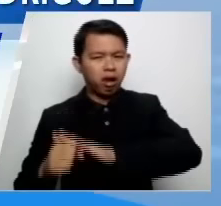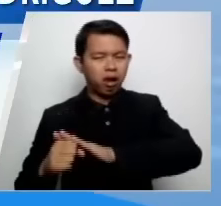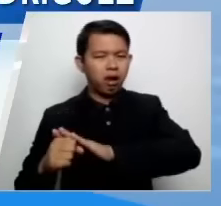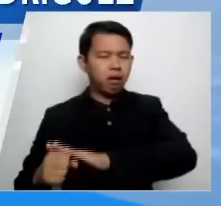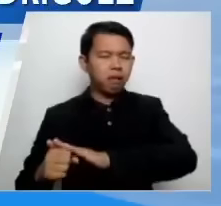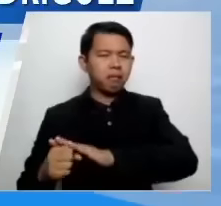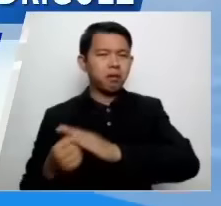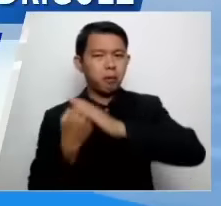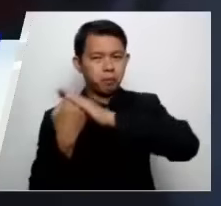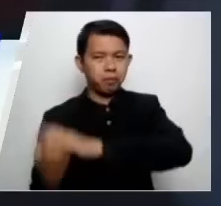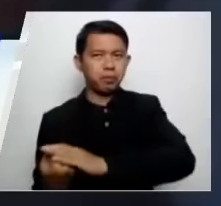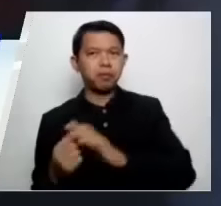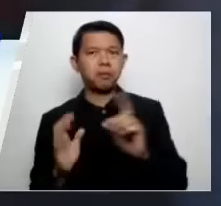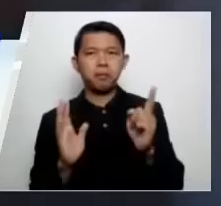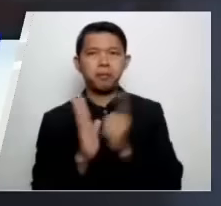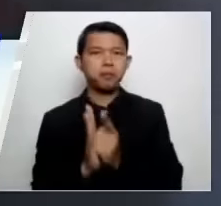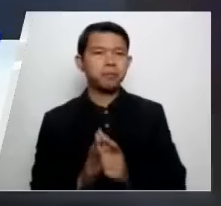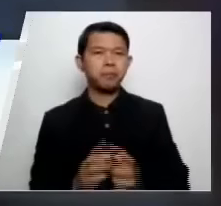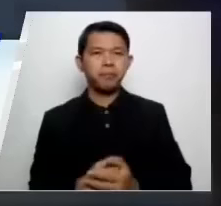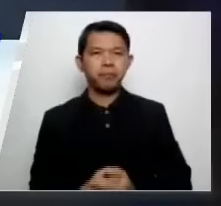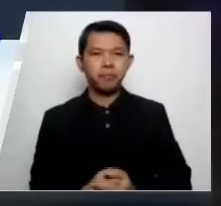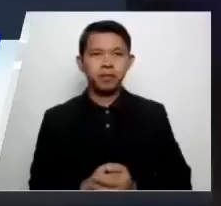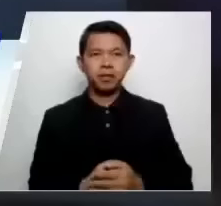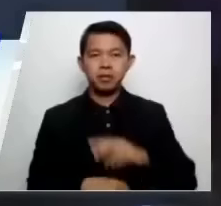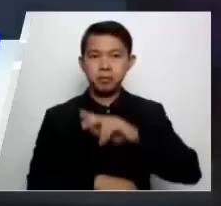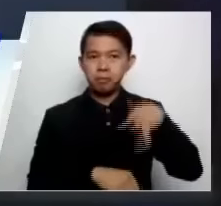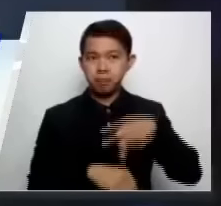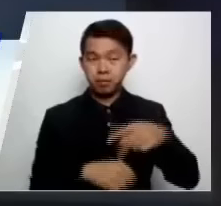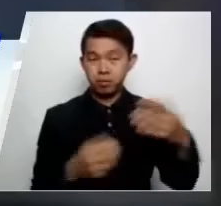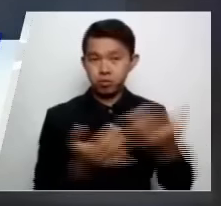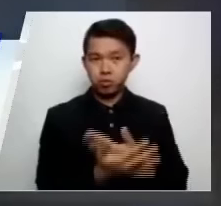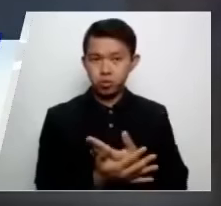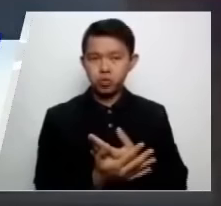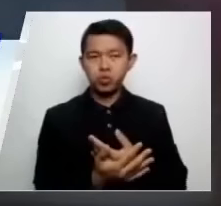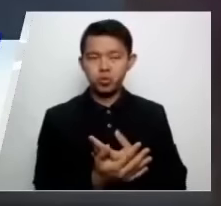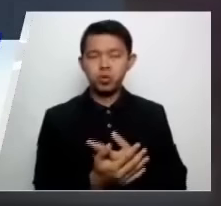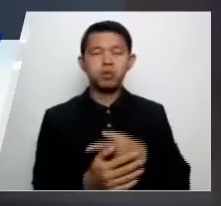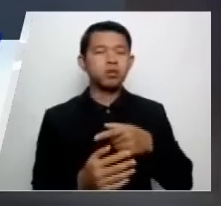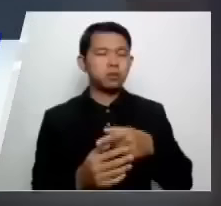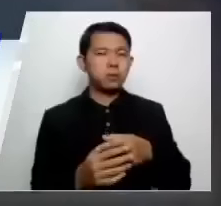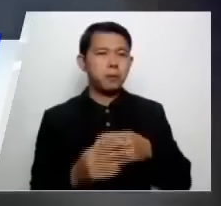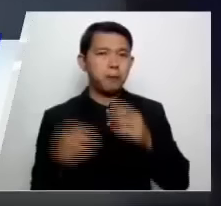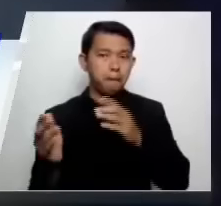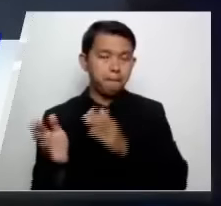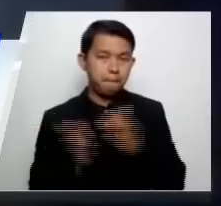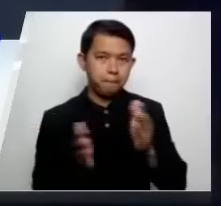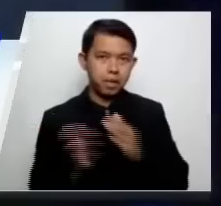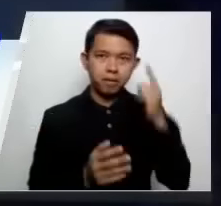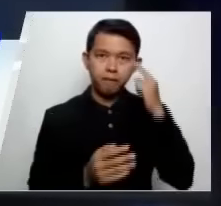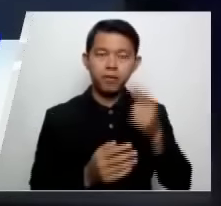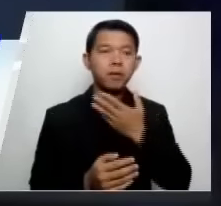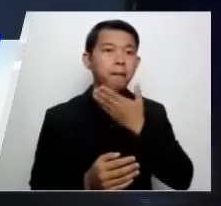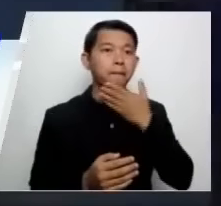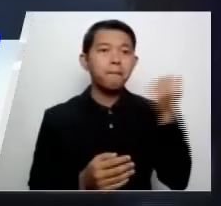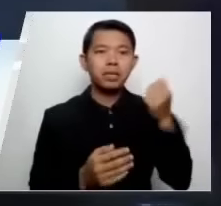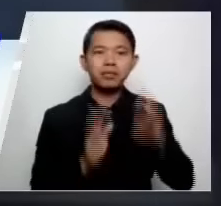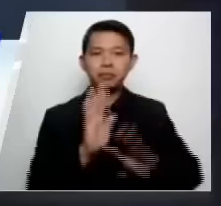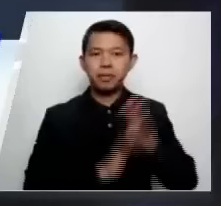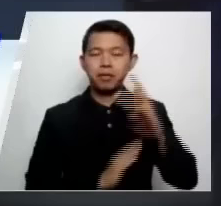new partisan coalition in disguise. It is a master plan for genuine development to benefits of all our